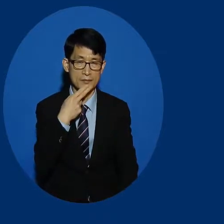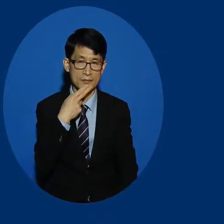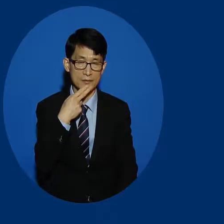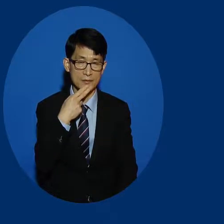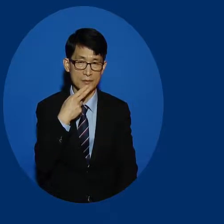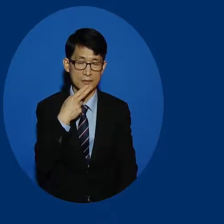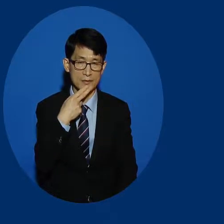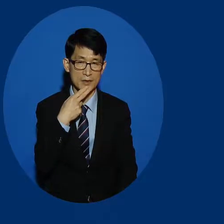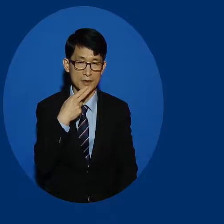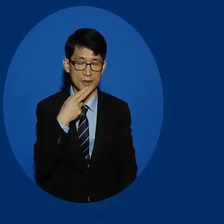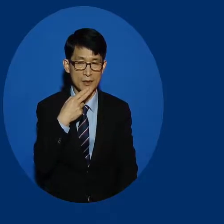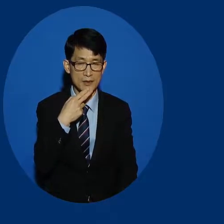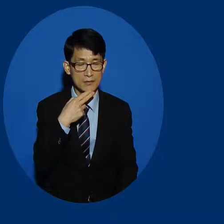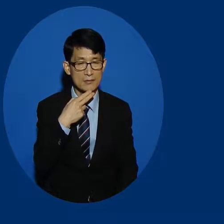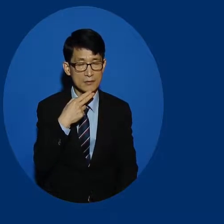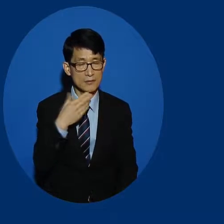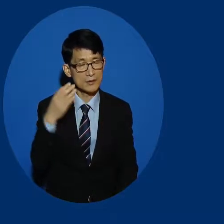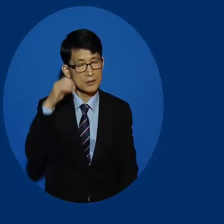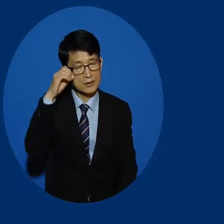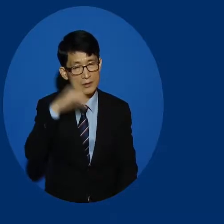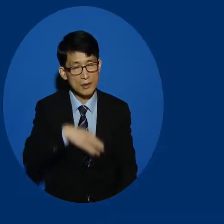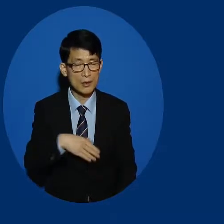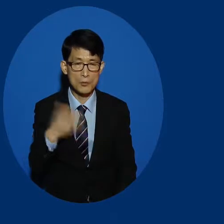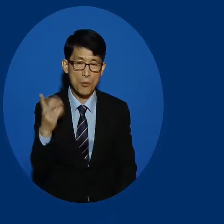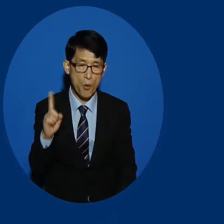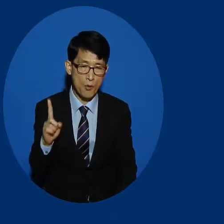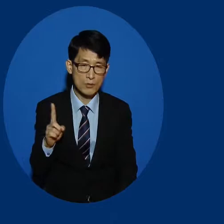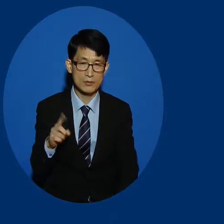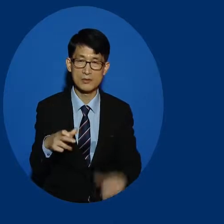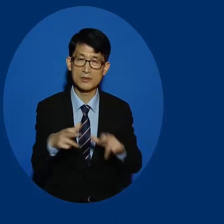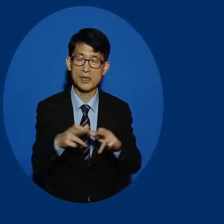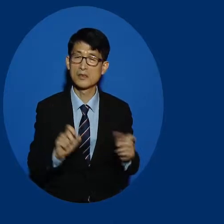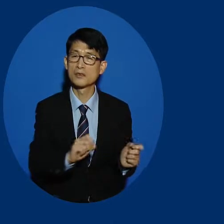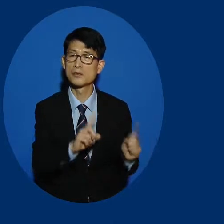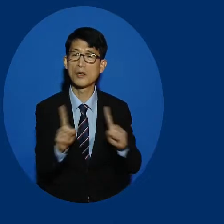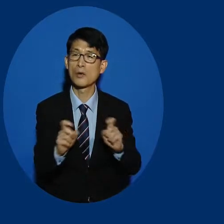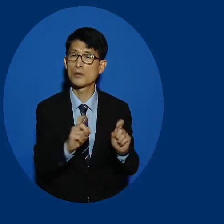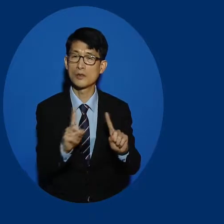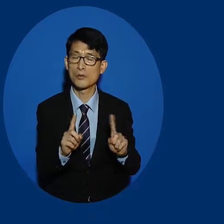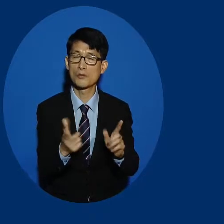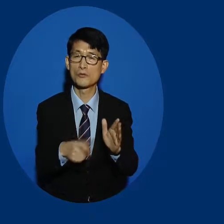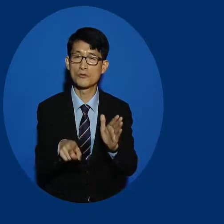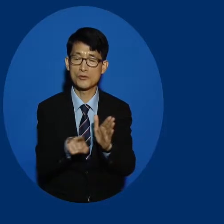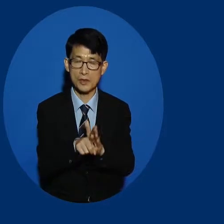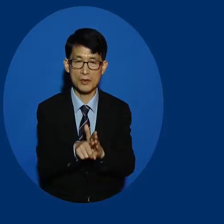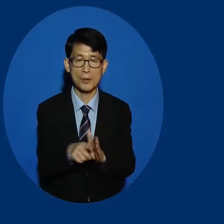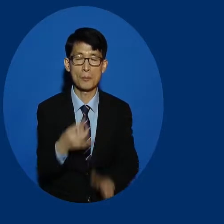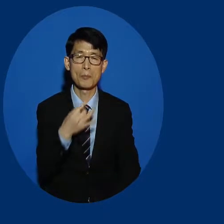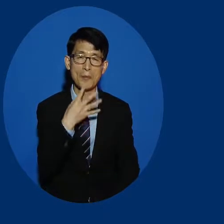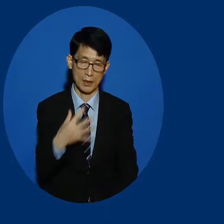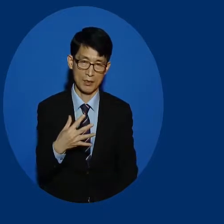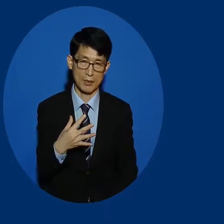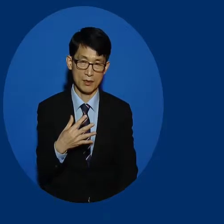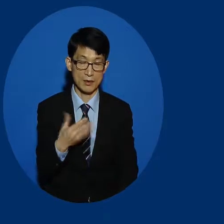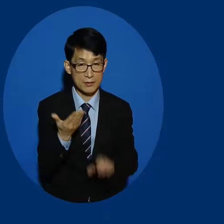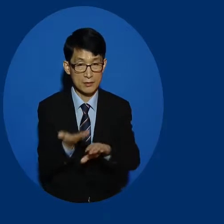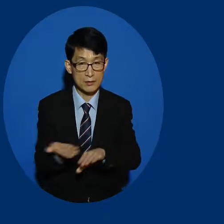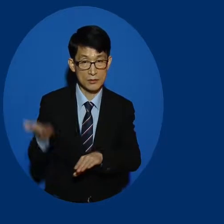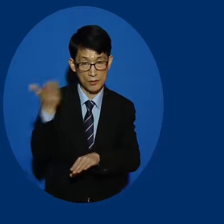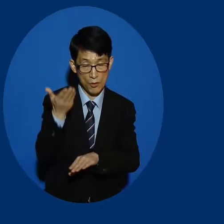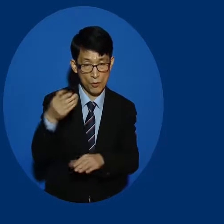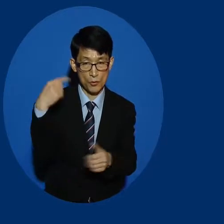늘 어떤 그 재활교육의 한계를 전혀 뛰어넘지 못하는